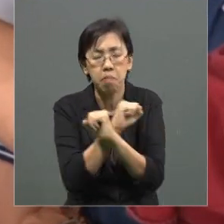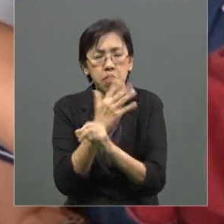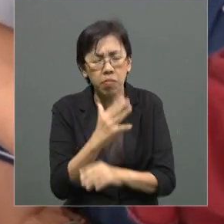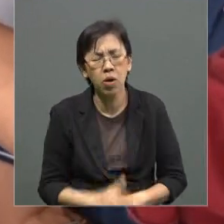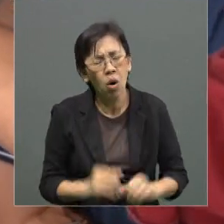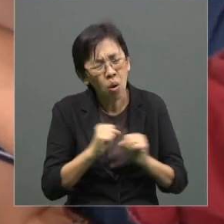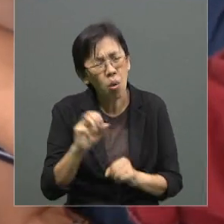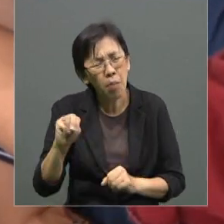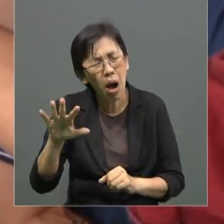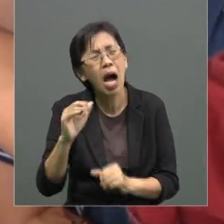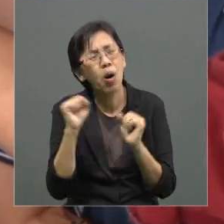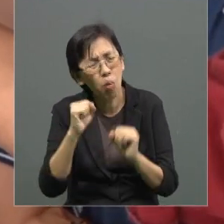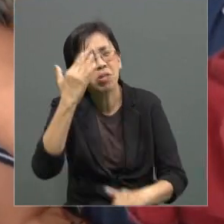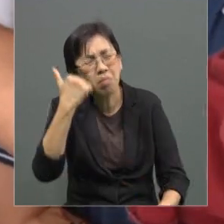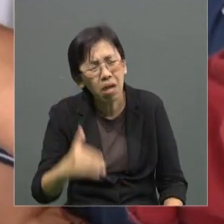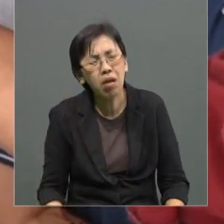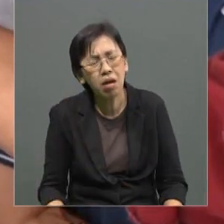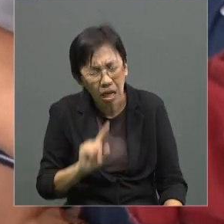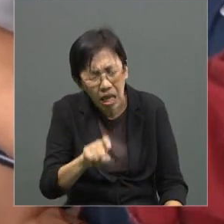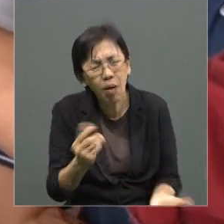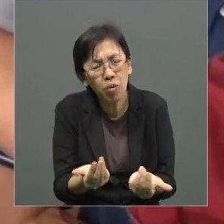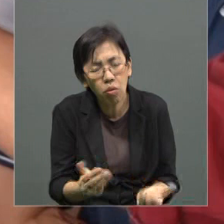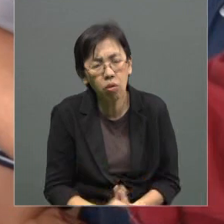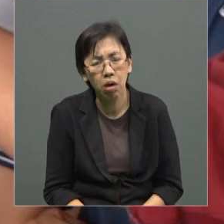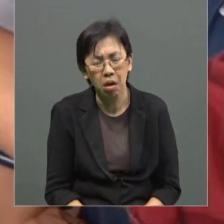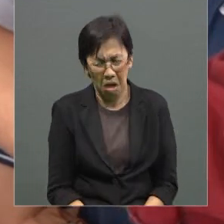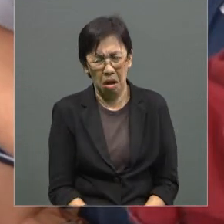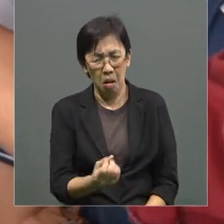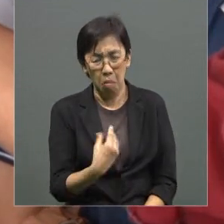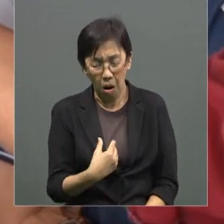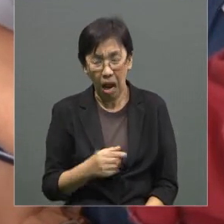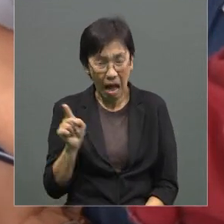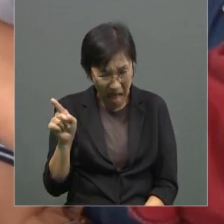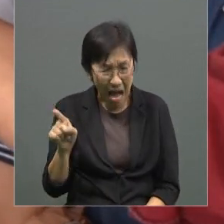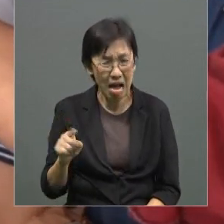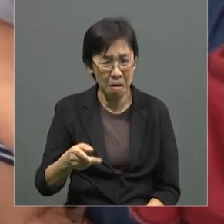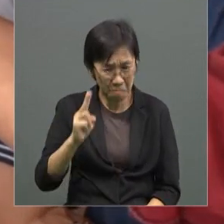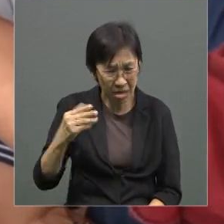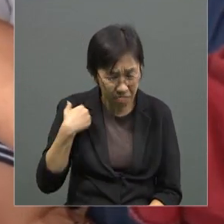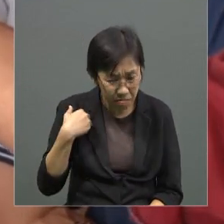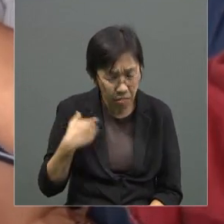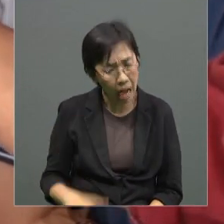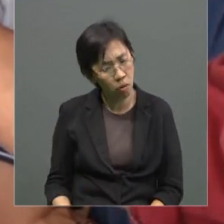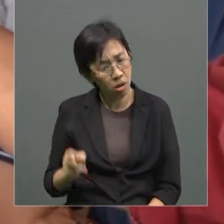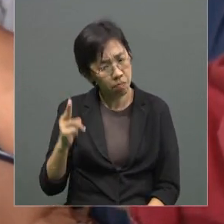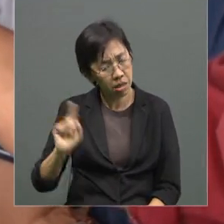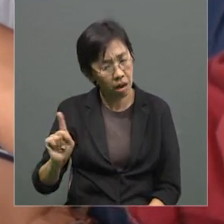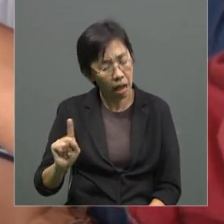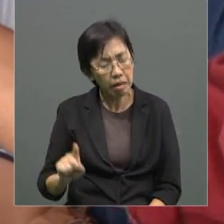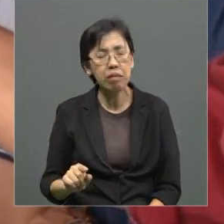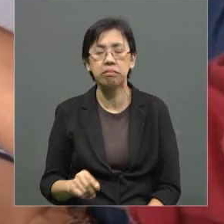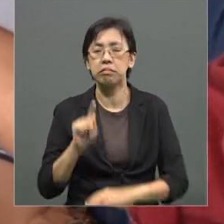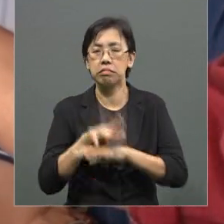ต้องกลัวรุ่นพี่ม.5ขนาดนั้นน่ะเพราะว่าแม่เขามีปืนนะอ้าวเขามีปืนได้ไงเขาสั่งจากใน